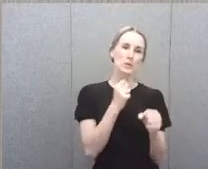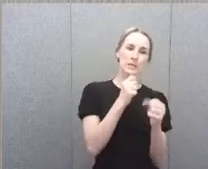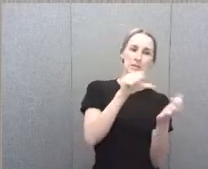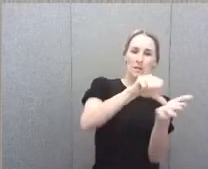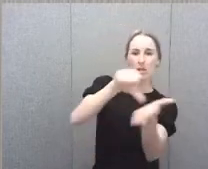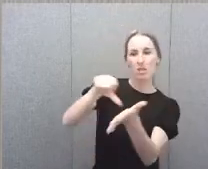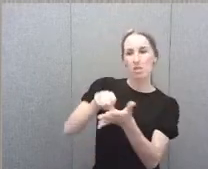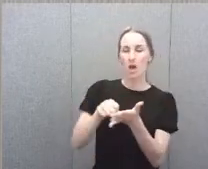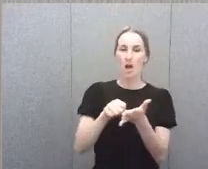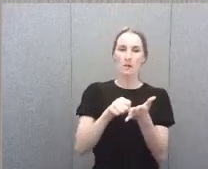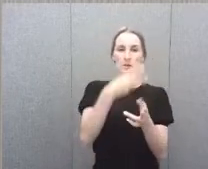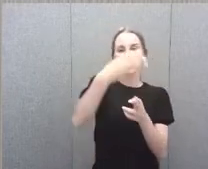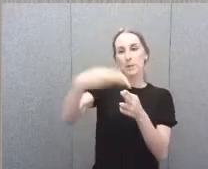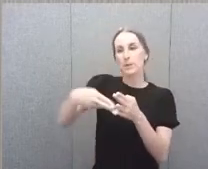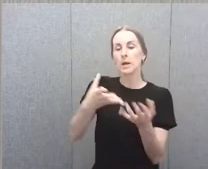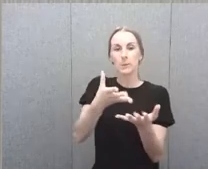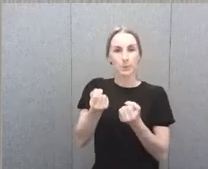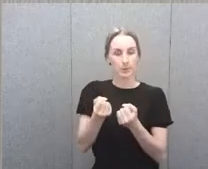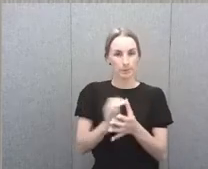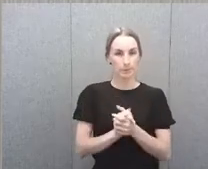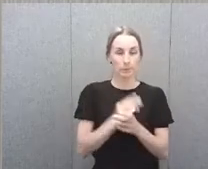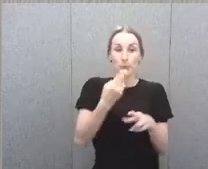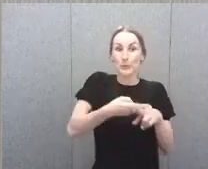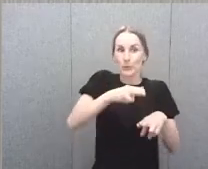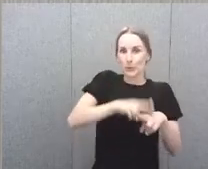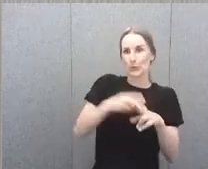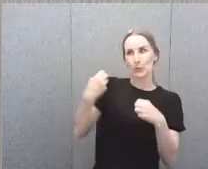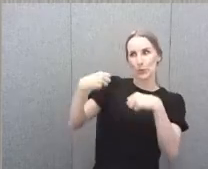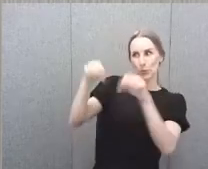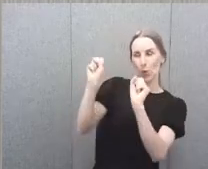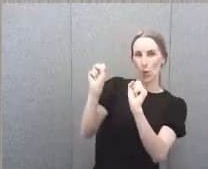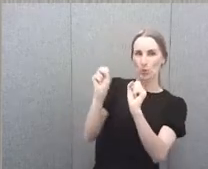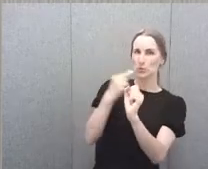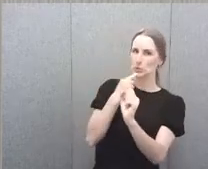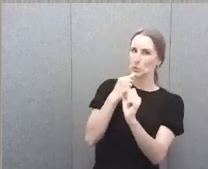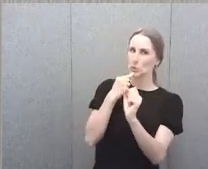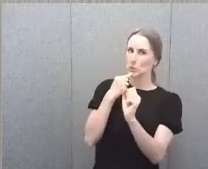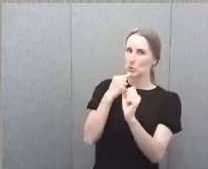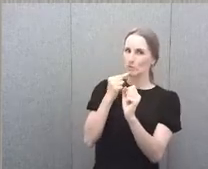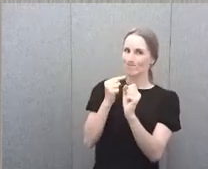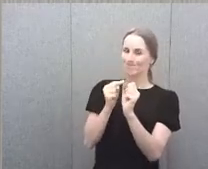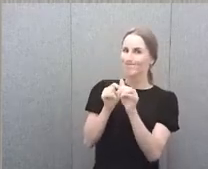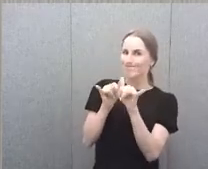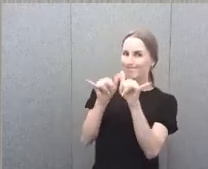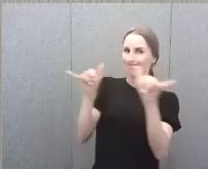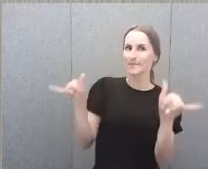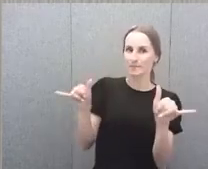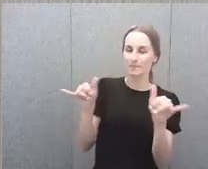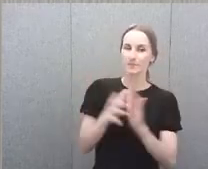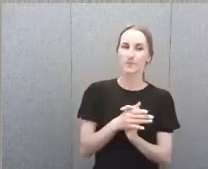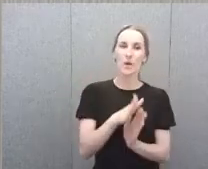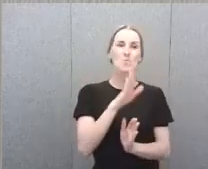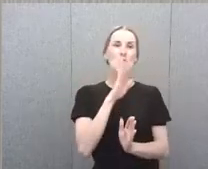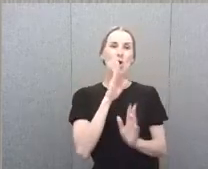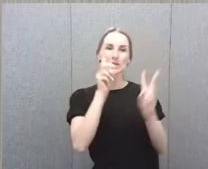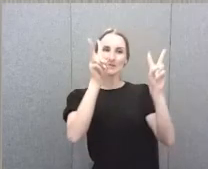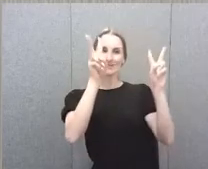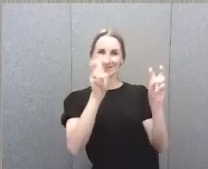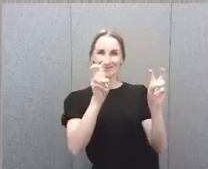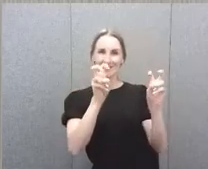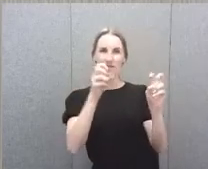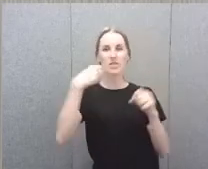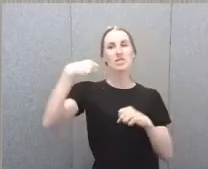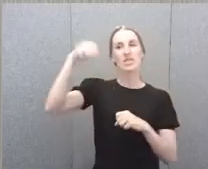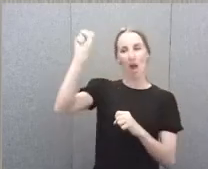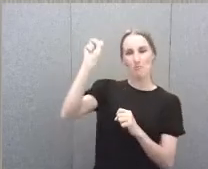усложняет возможность женщины участвовать в процессе принятия решений, и, в свою очередь, это не позволяет демократии процветать в полную силу.